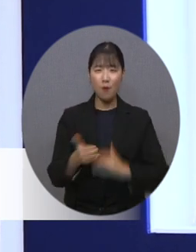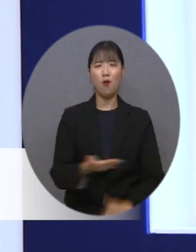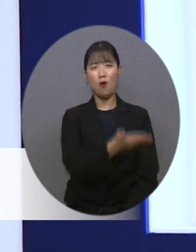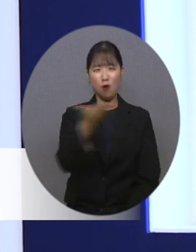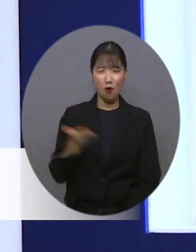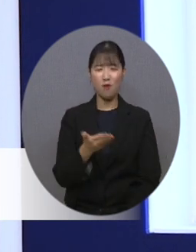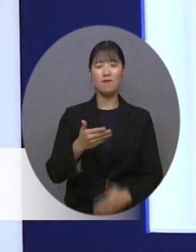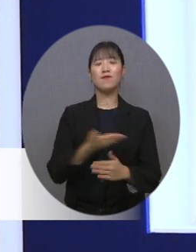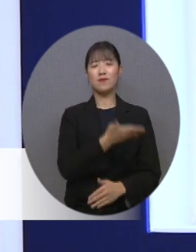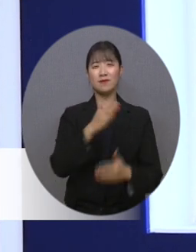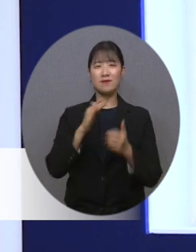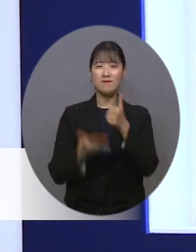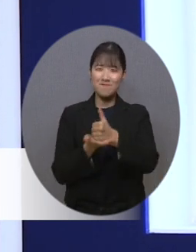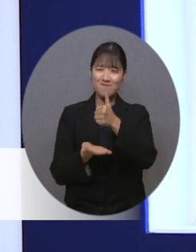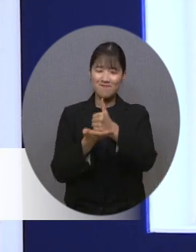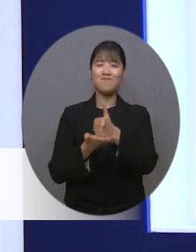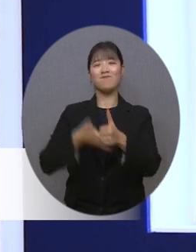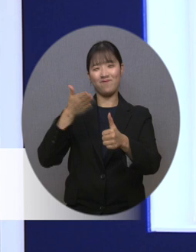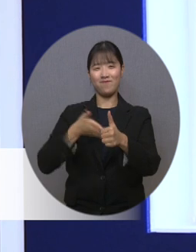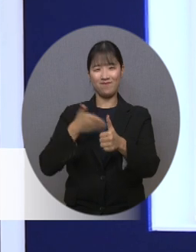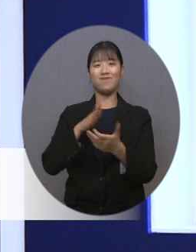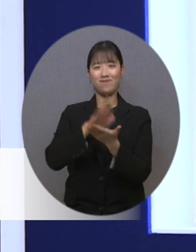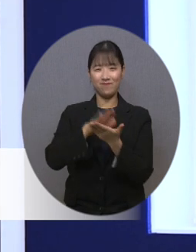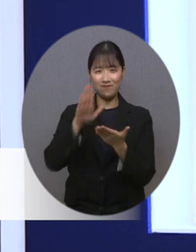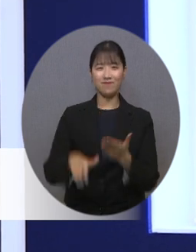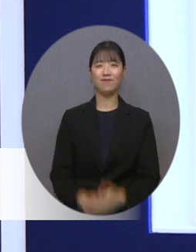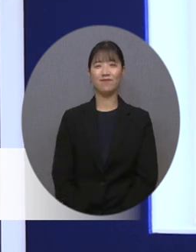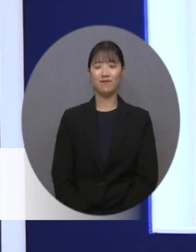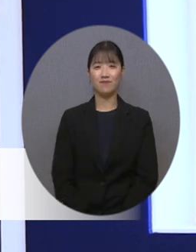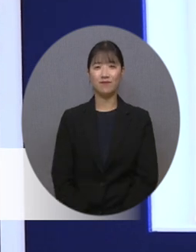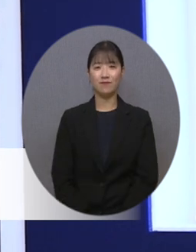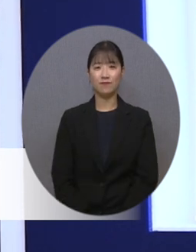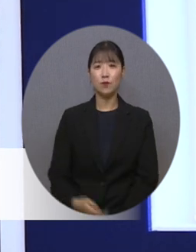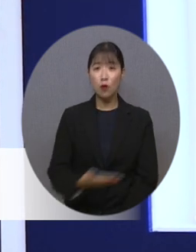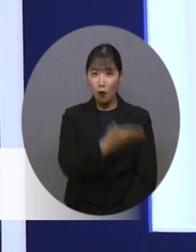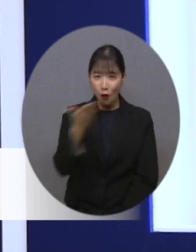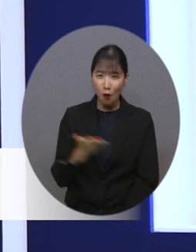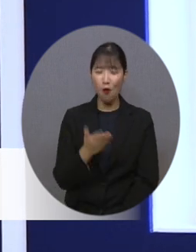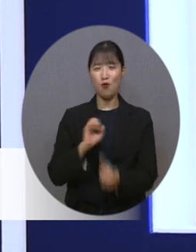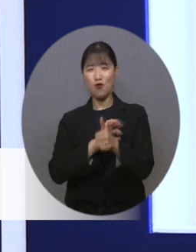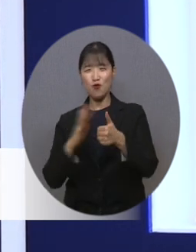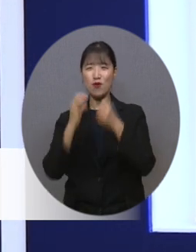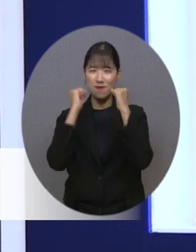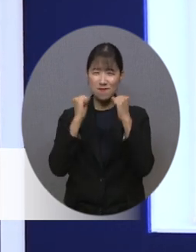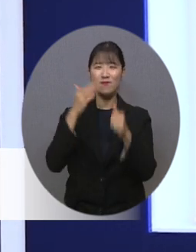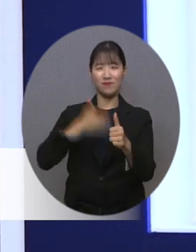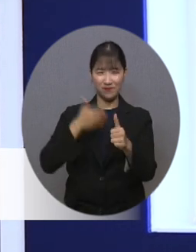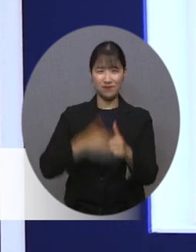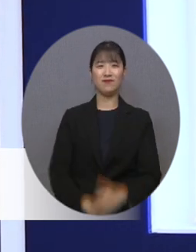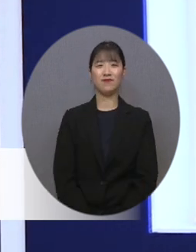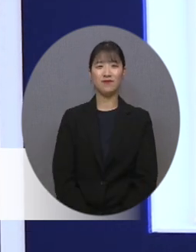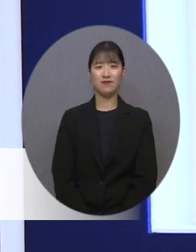158명의 국가대표 장애인 선수들의 선전을 응원합니다. 여러분들도